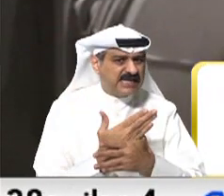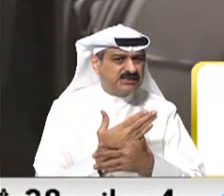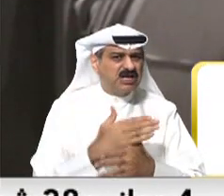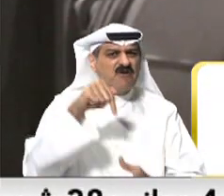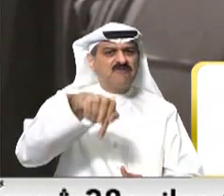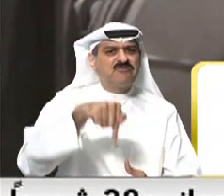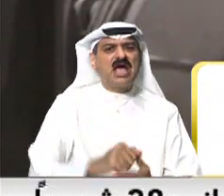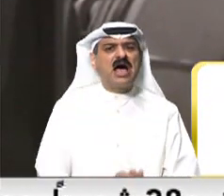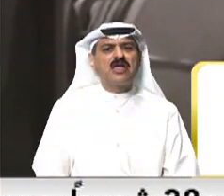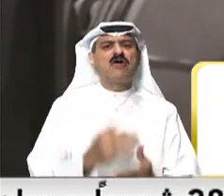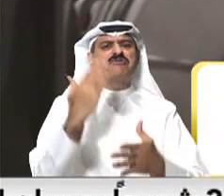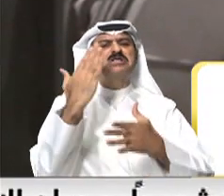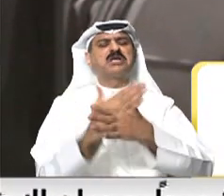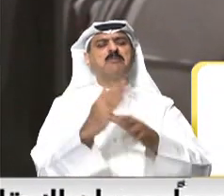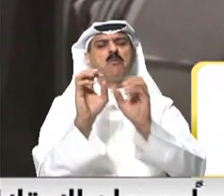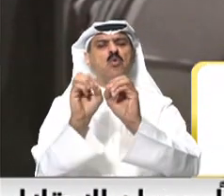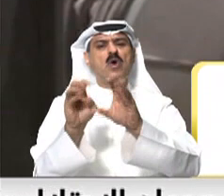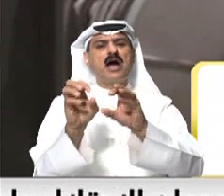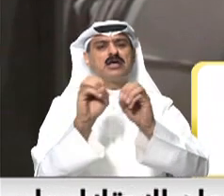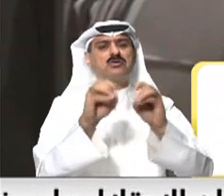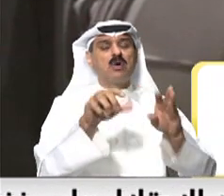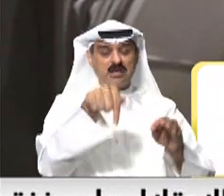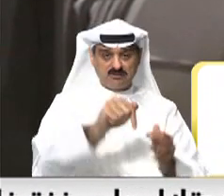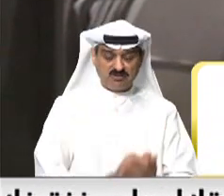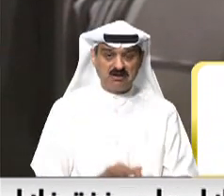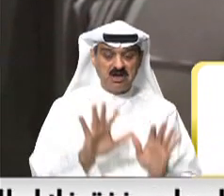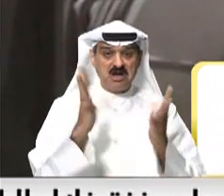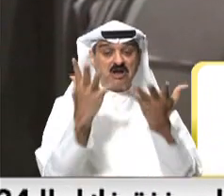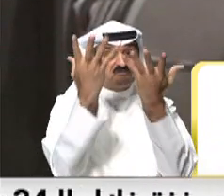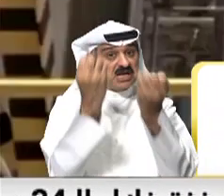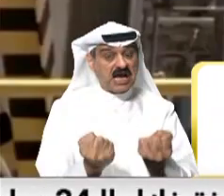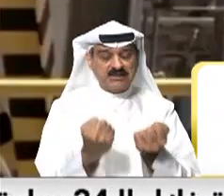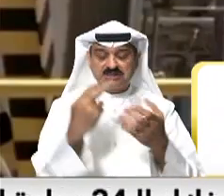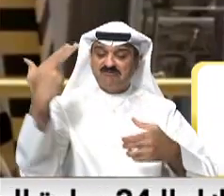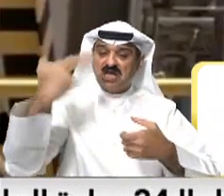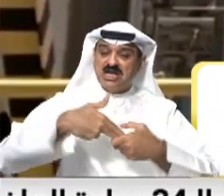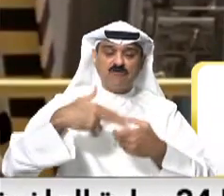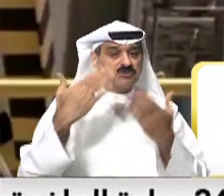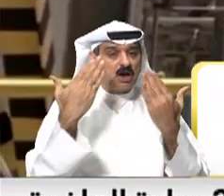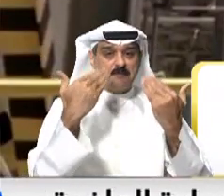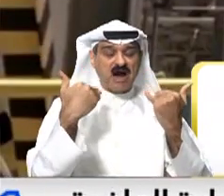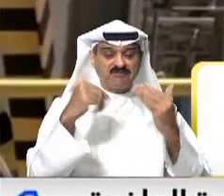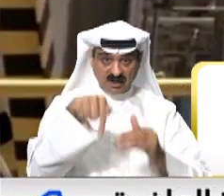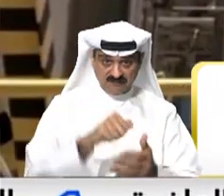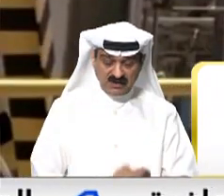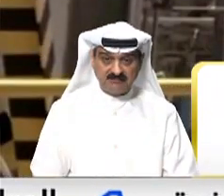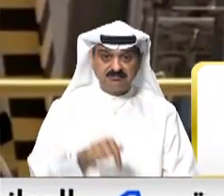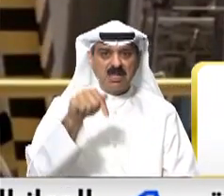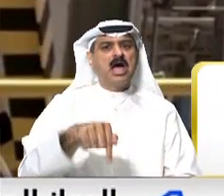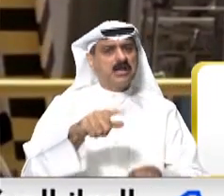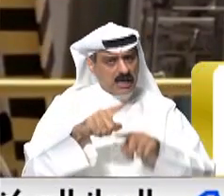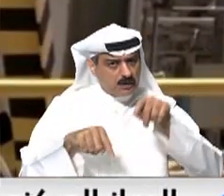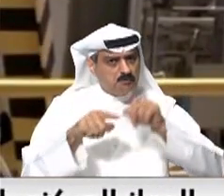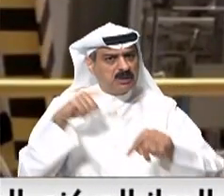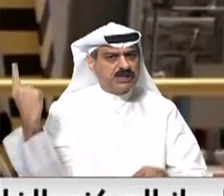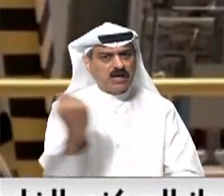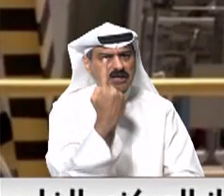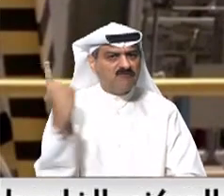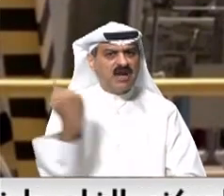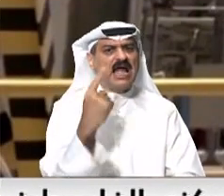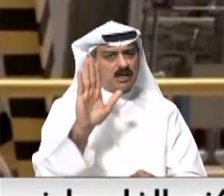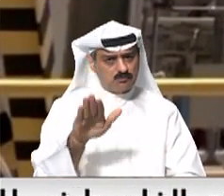العوامل في الوقت الحالي ولا نرى نقصا في النفط في السوق وسط الوضع الجيو السياسي الصعب في